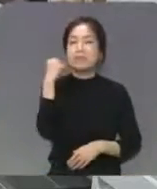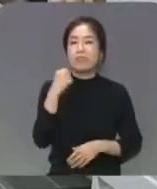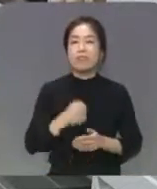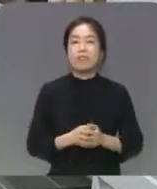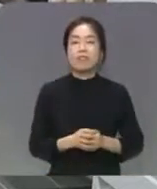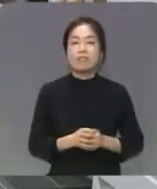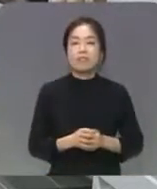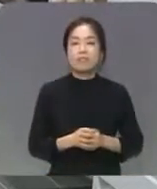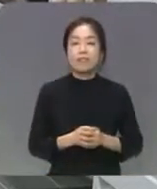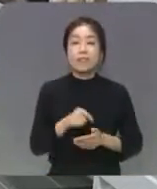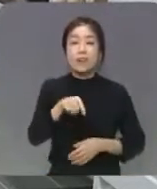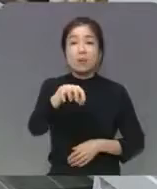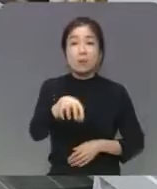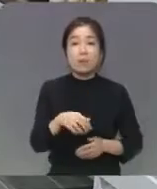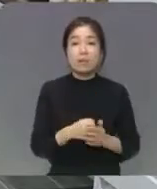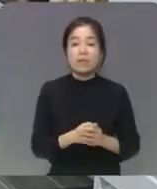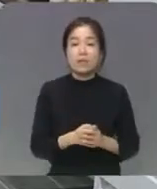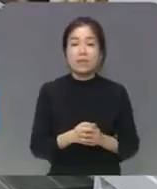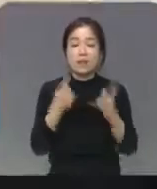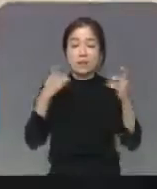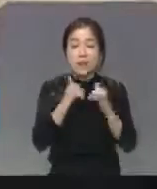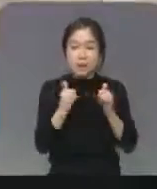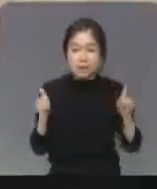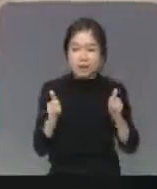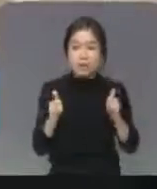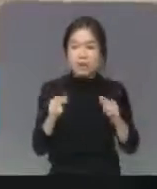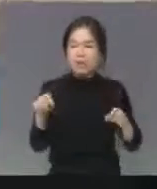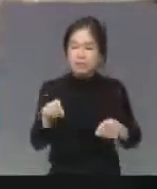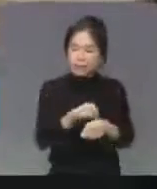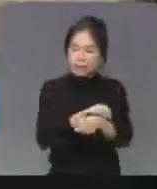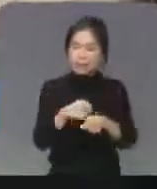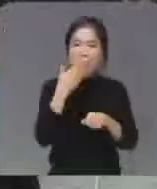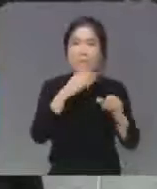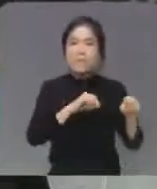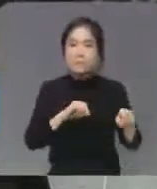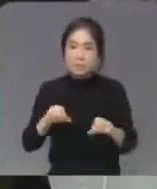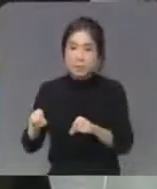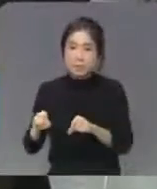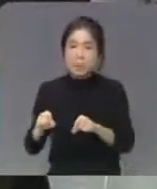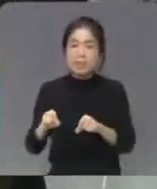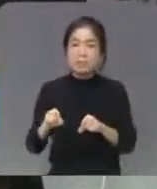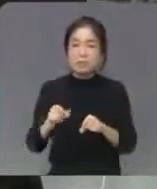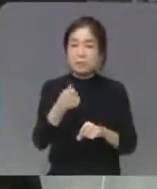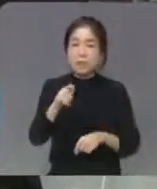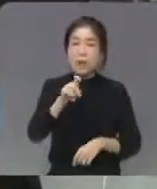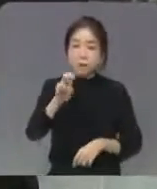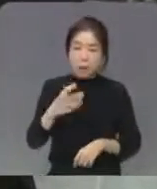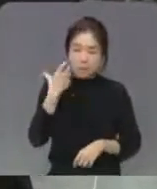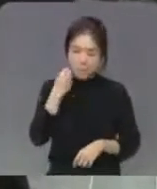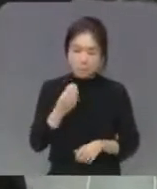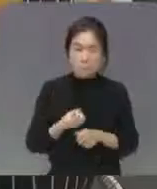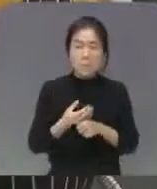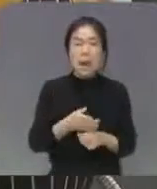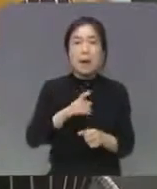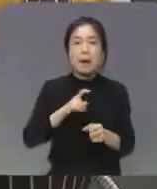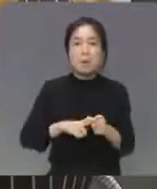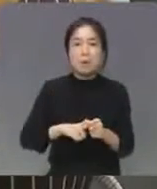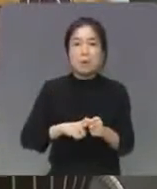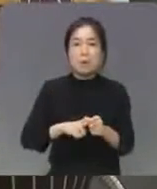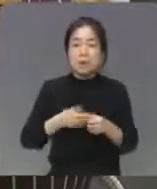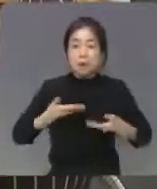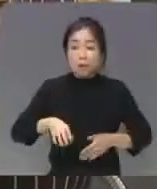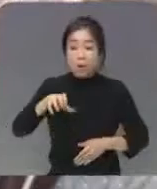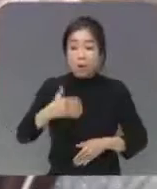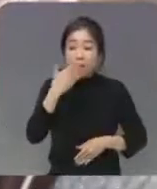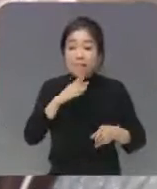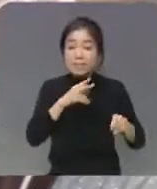가 함양군 에서는 관광객들에게 차별화된 음식과 함양 만 의 매력을 전하기 위해 향토 음식